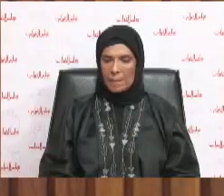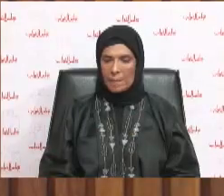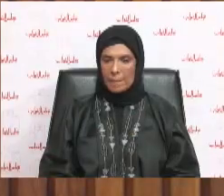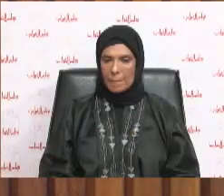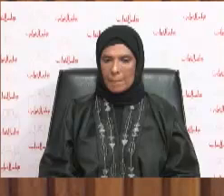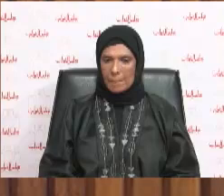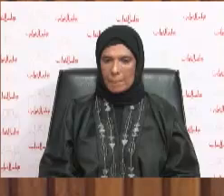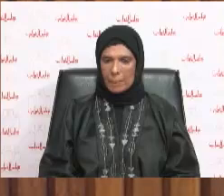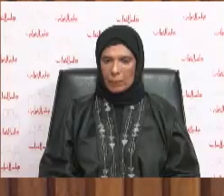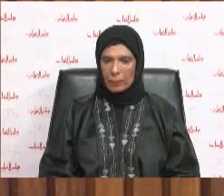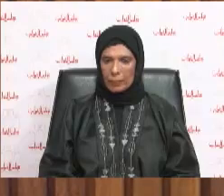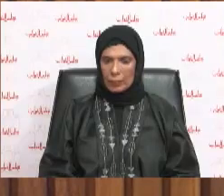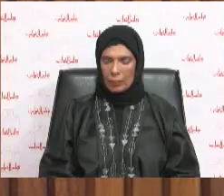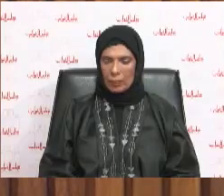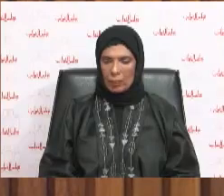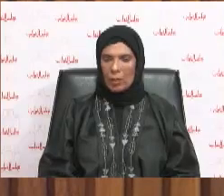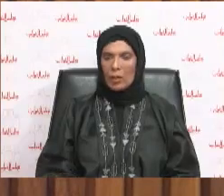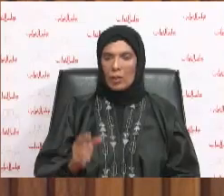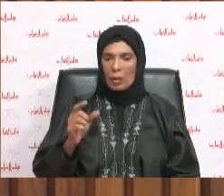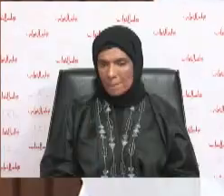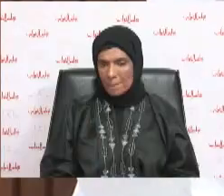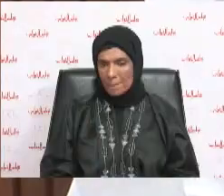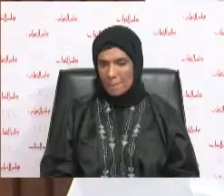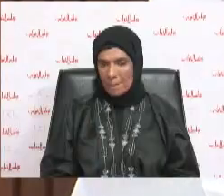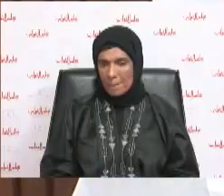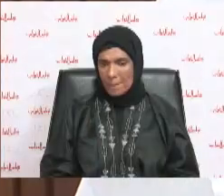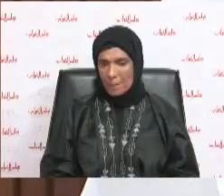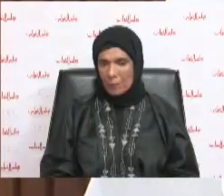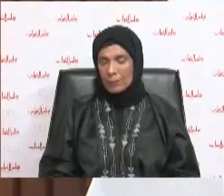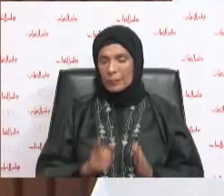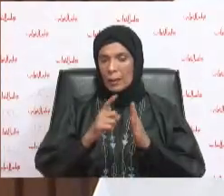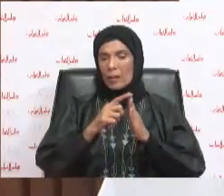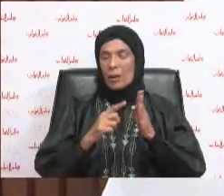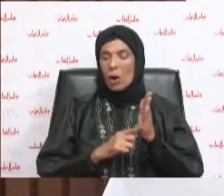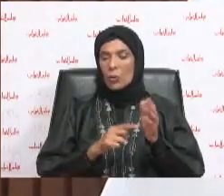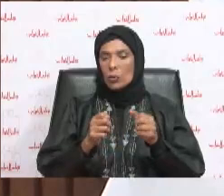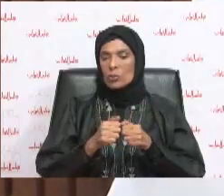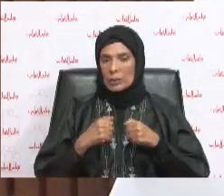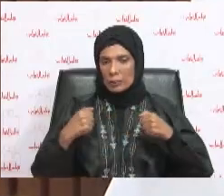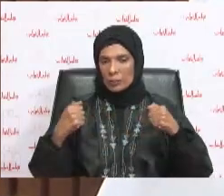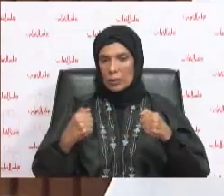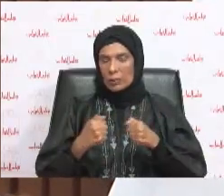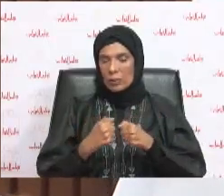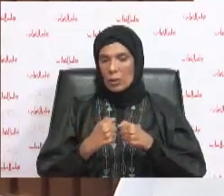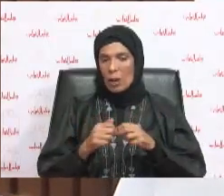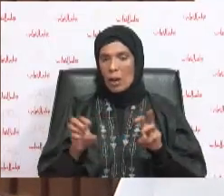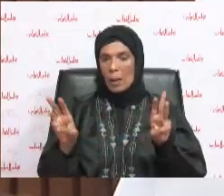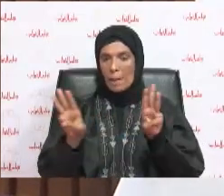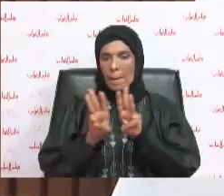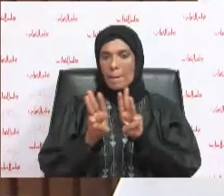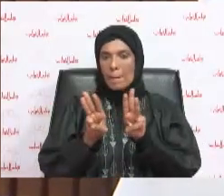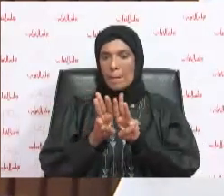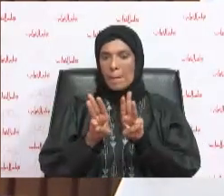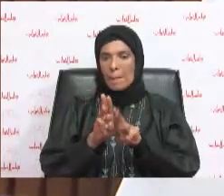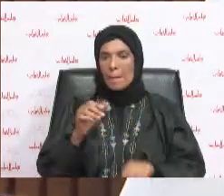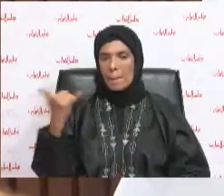الحسيني، هل توافق على التمديد 4 أسابيع أخرى؟ قانون الصحافة والإعلام الإلكتروني قانون شائك ويهم شريحة